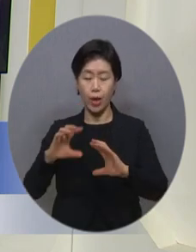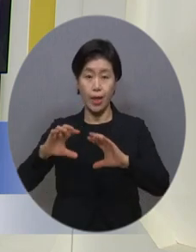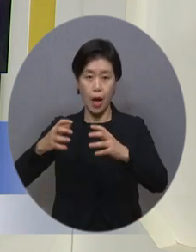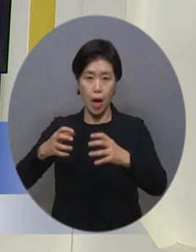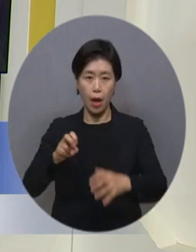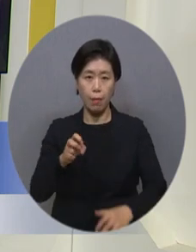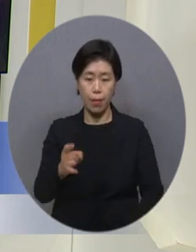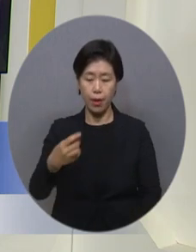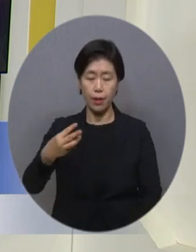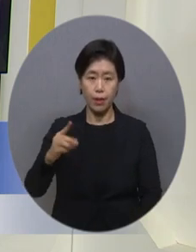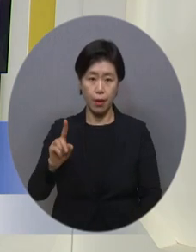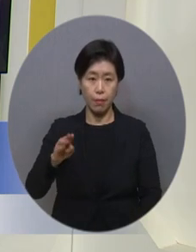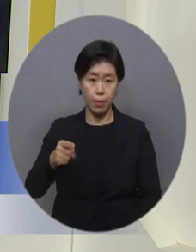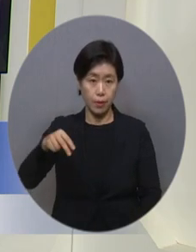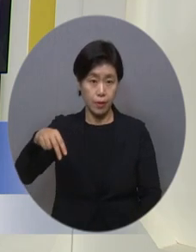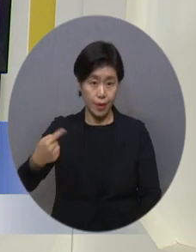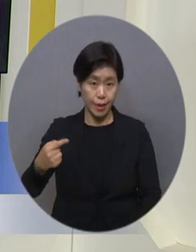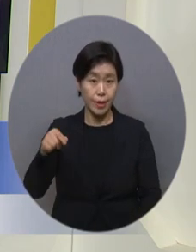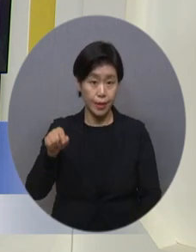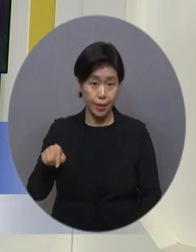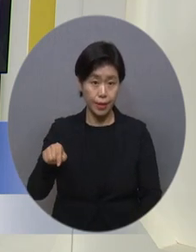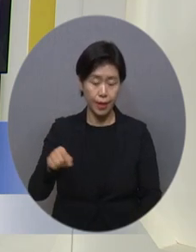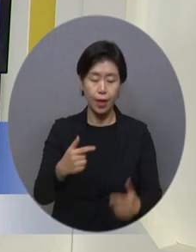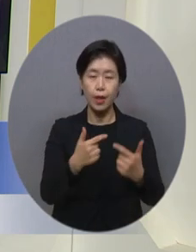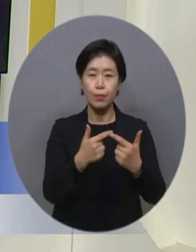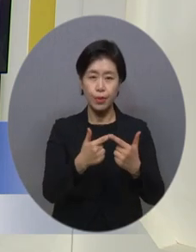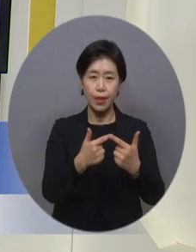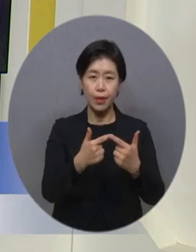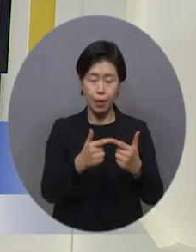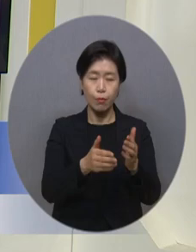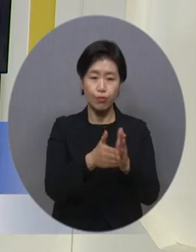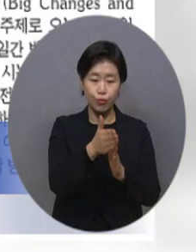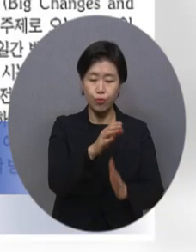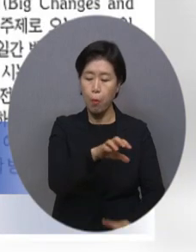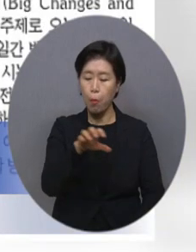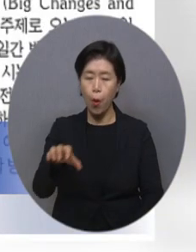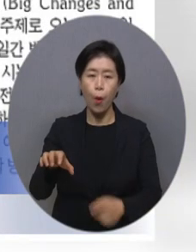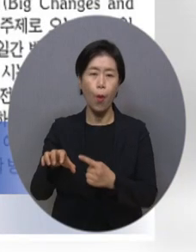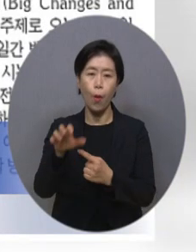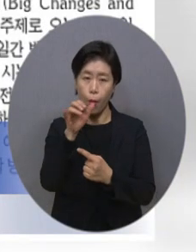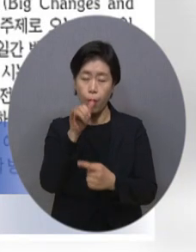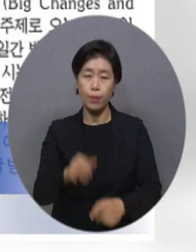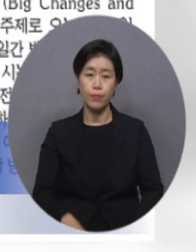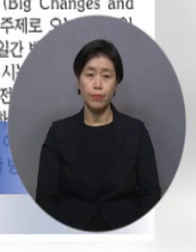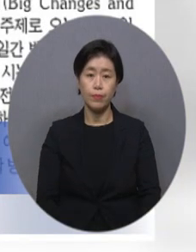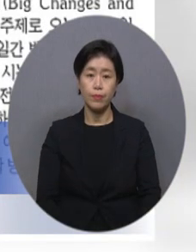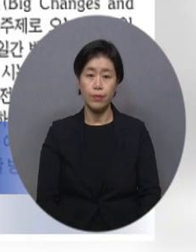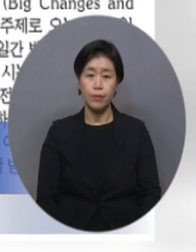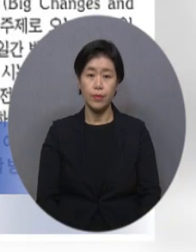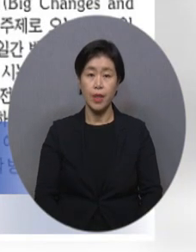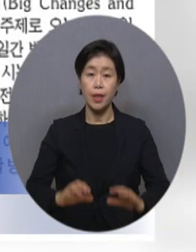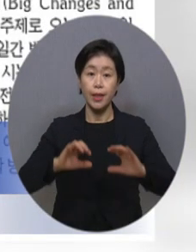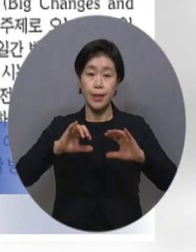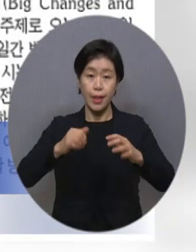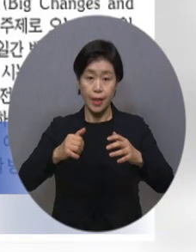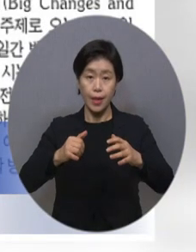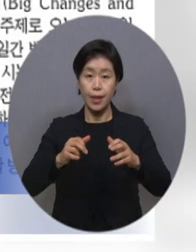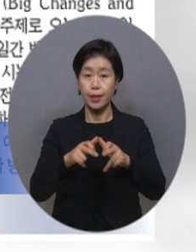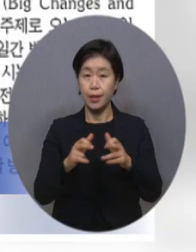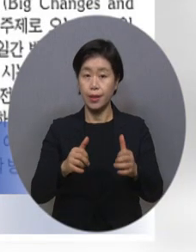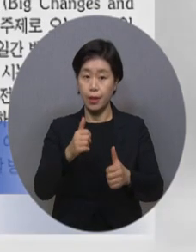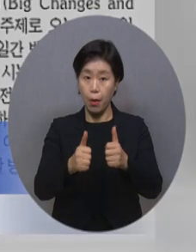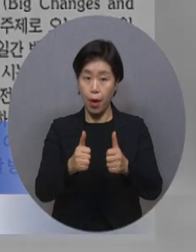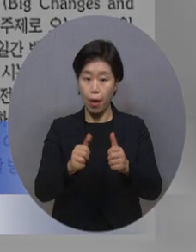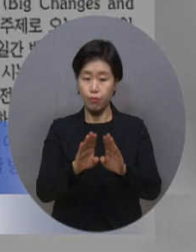메타버스가 부산 세계 장애인대회에서도 중요한 역할을 합니다 부산시는 부산세계 장애인대회가